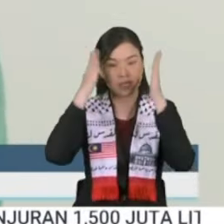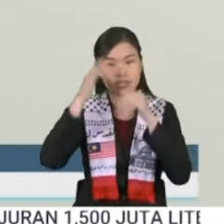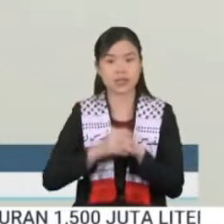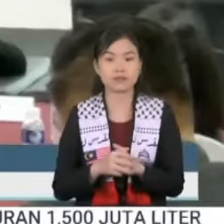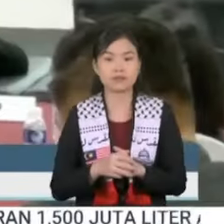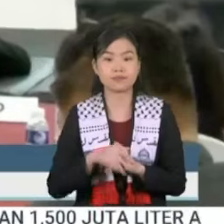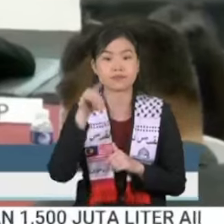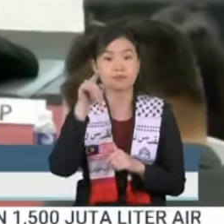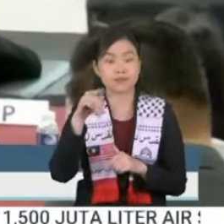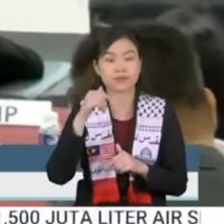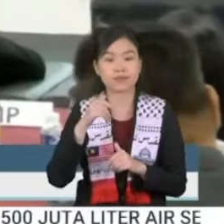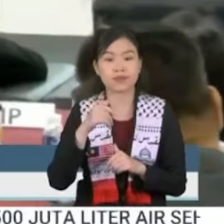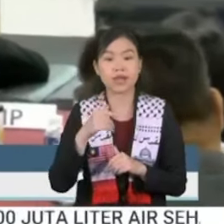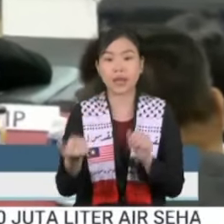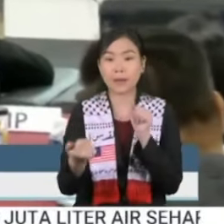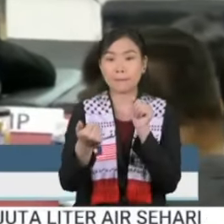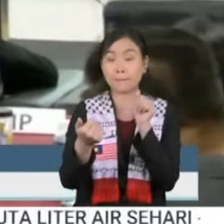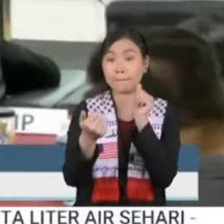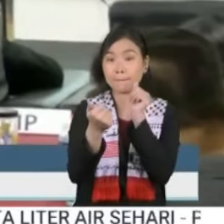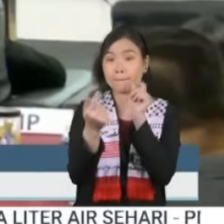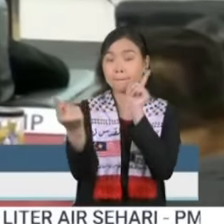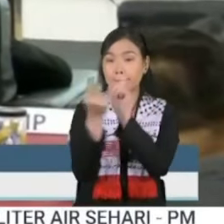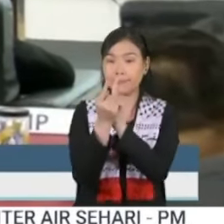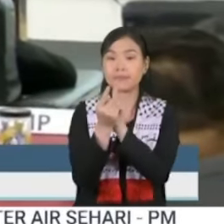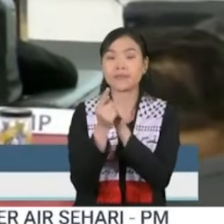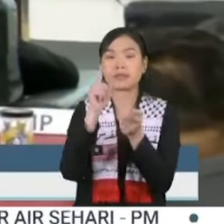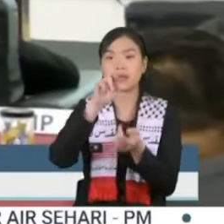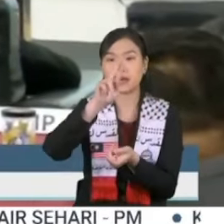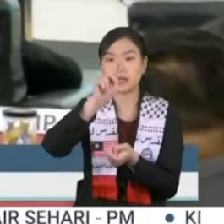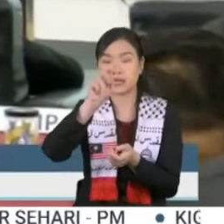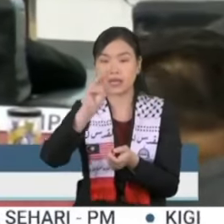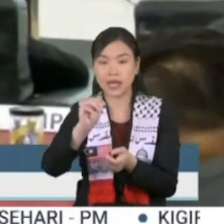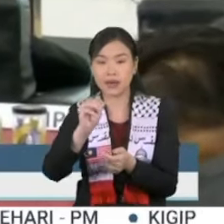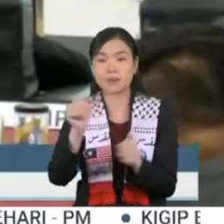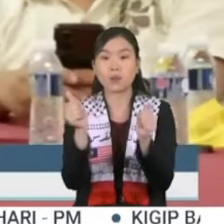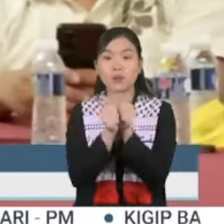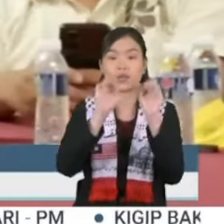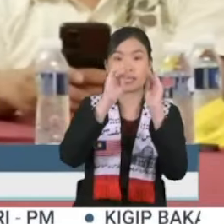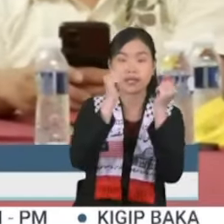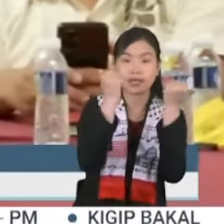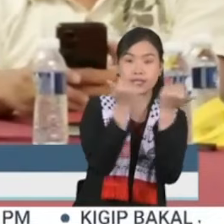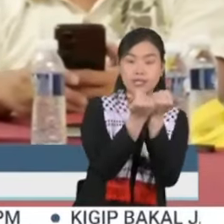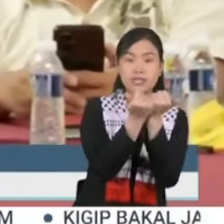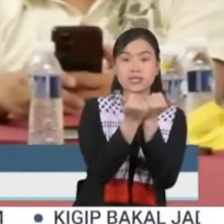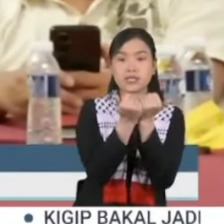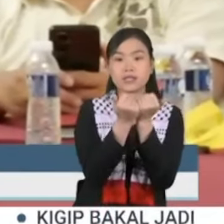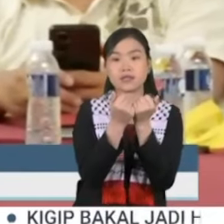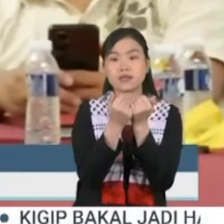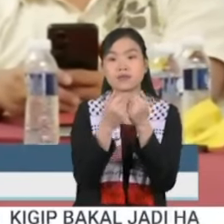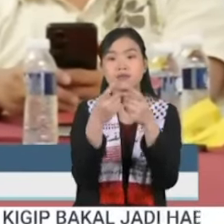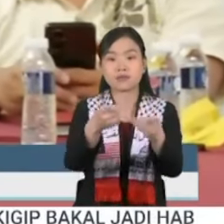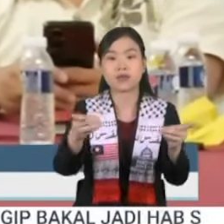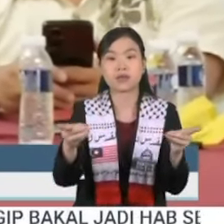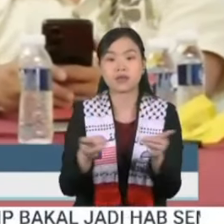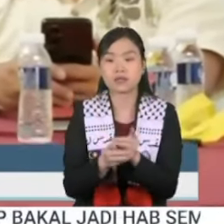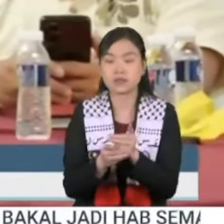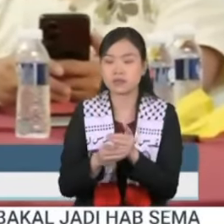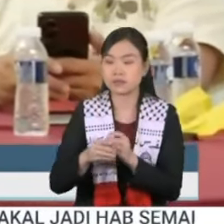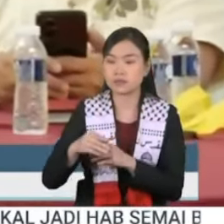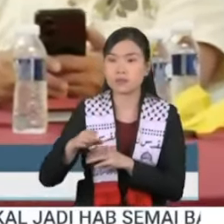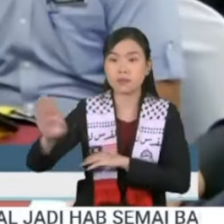Banci Malaysia ditemui RTM dalam sesi pemukiman Banci Pertanian bersama Agensi Pertanian Daerah Peringkat Bahagian Pantai Barat